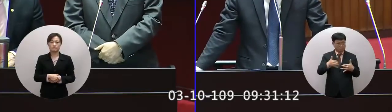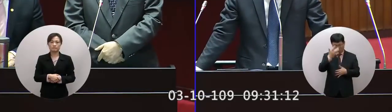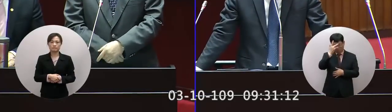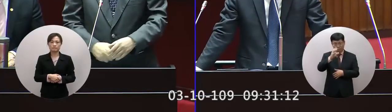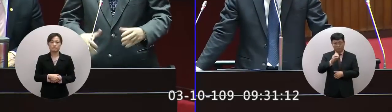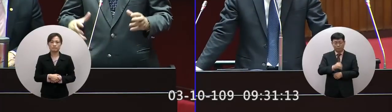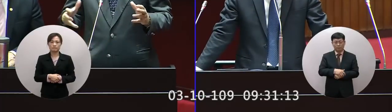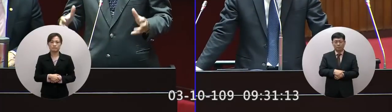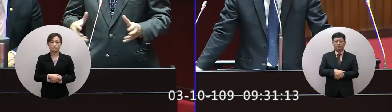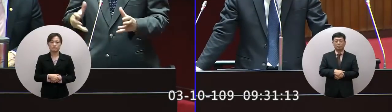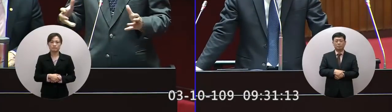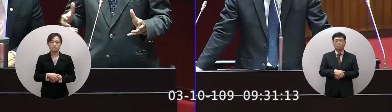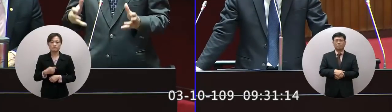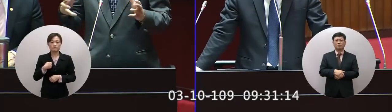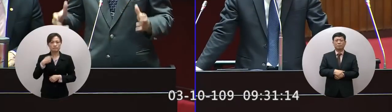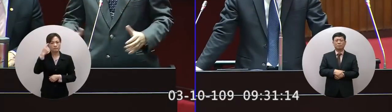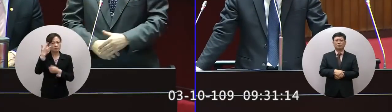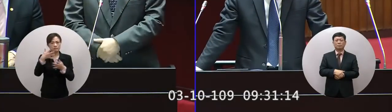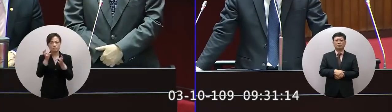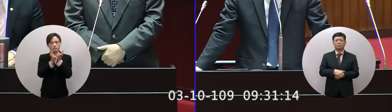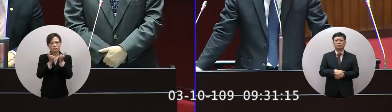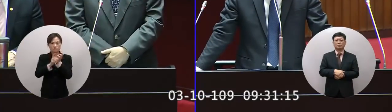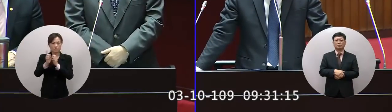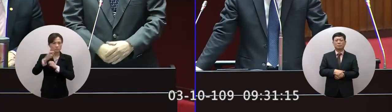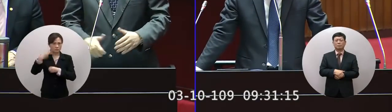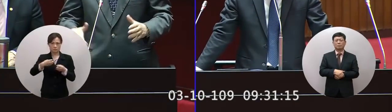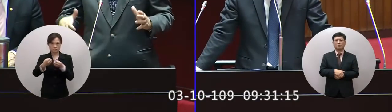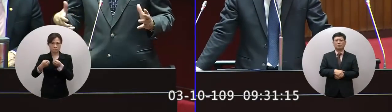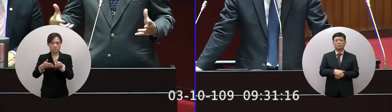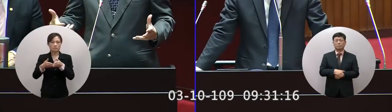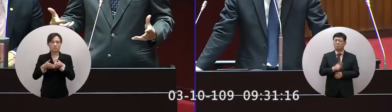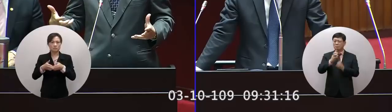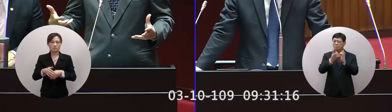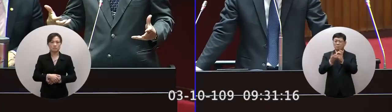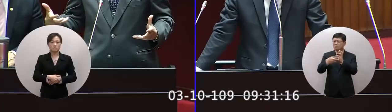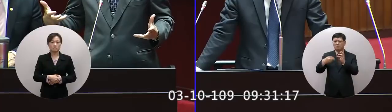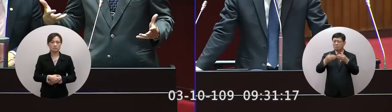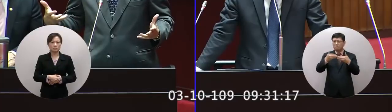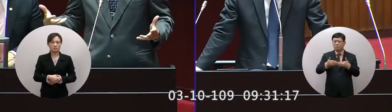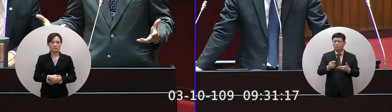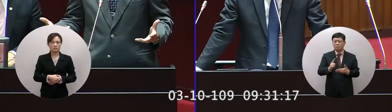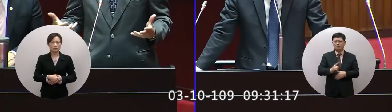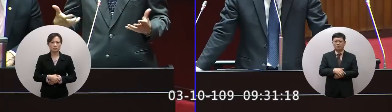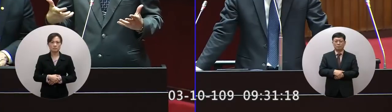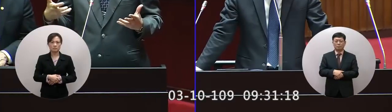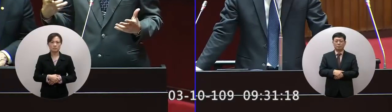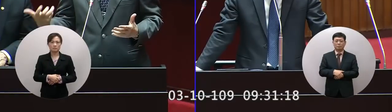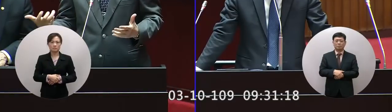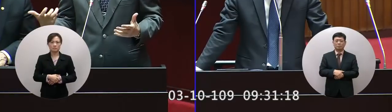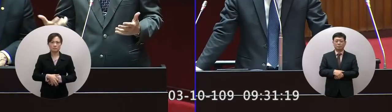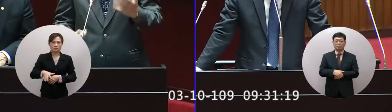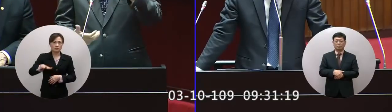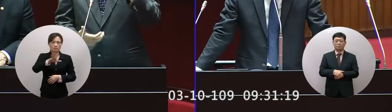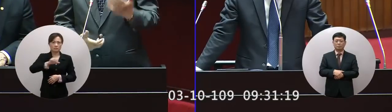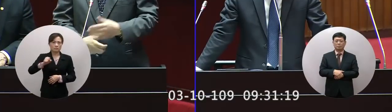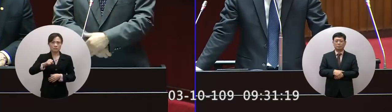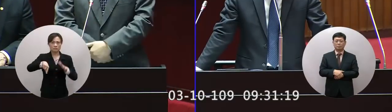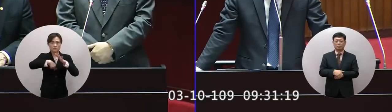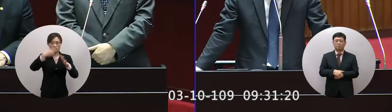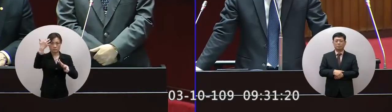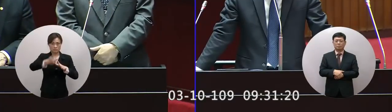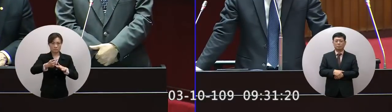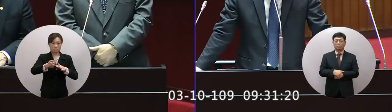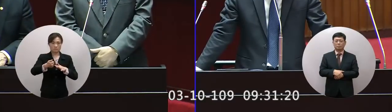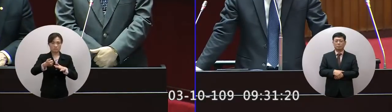吗？ 我想很多细节还是要再确认啦，因为 哪些细节还要再确认？ 我想整个的刚刚院长所指示的那